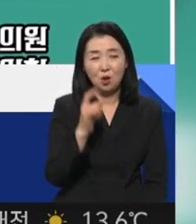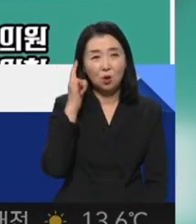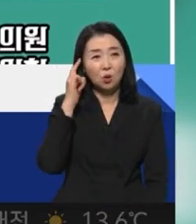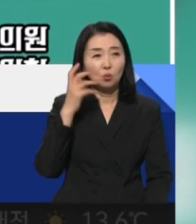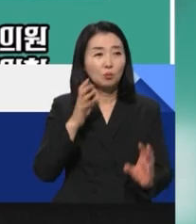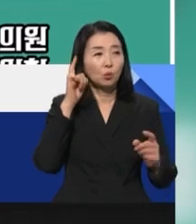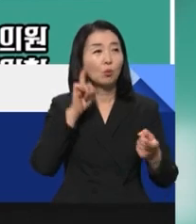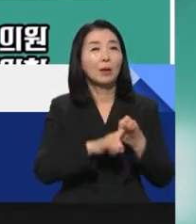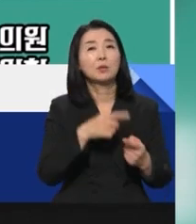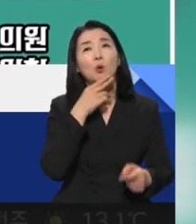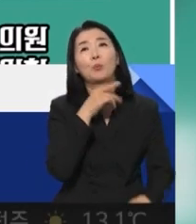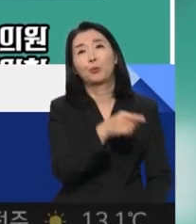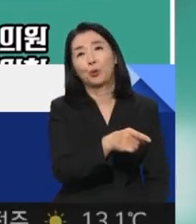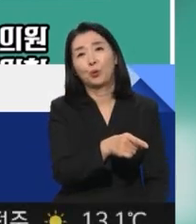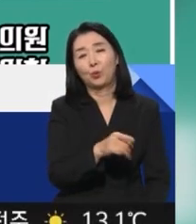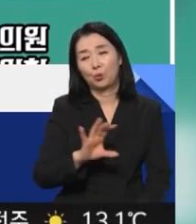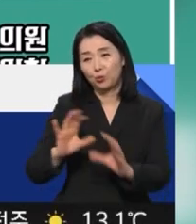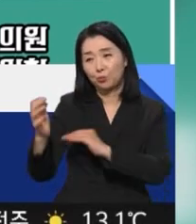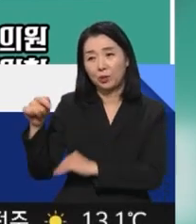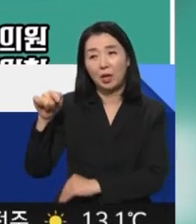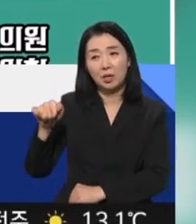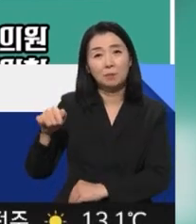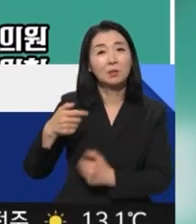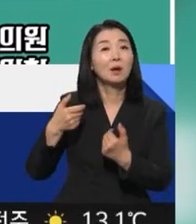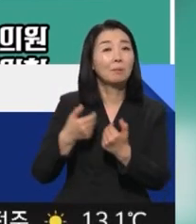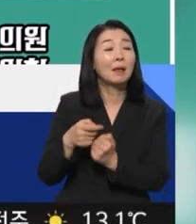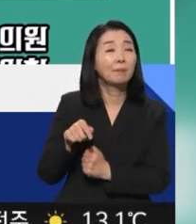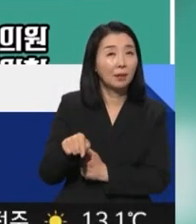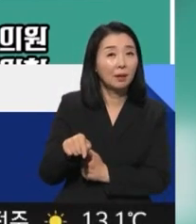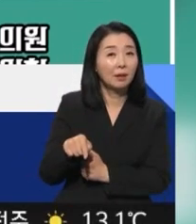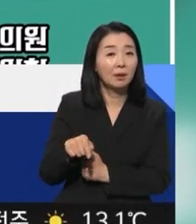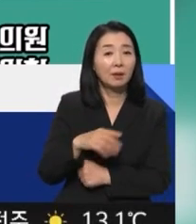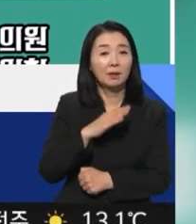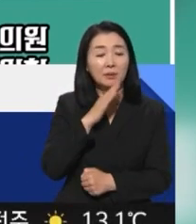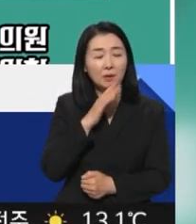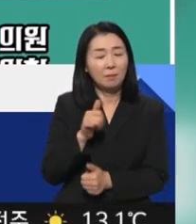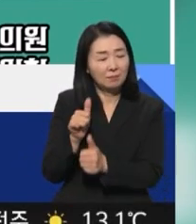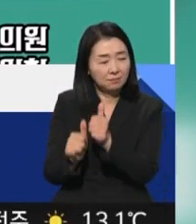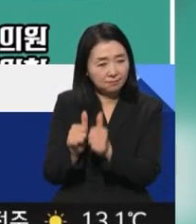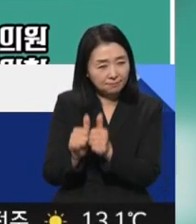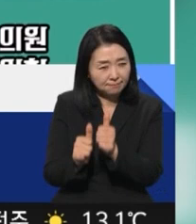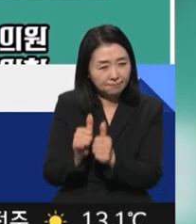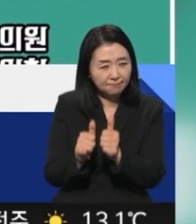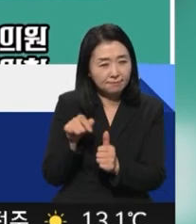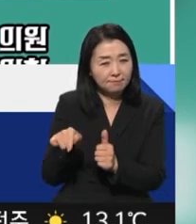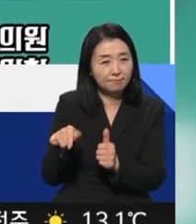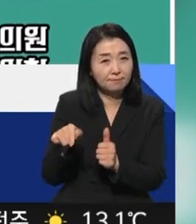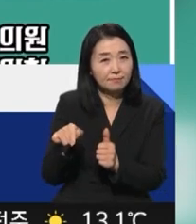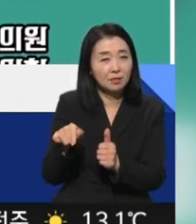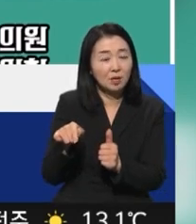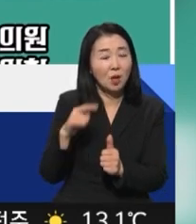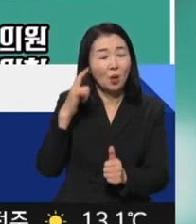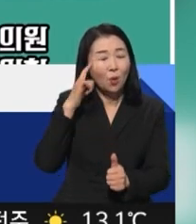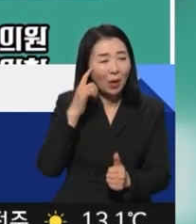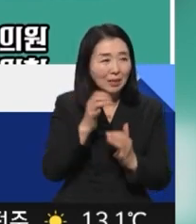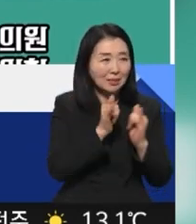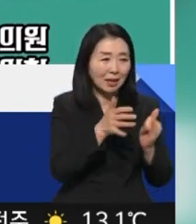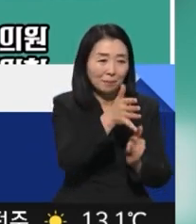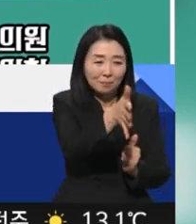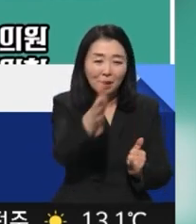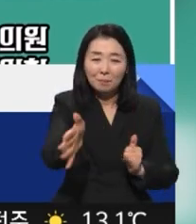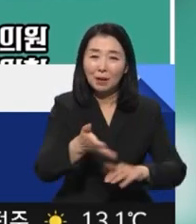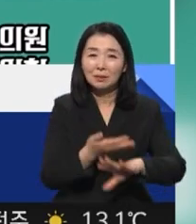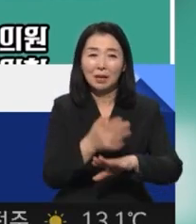두지 않았습니다. 그런데 우리 당은 그것과는 반대로 정말 치열하게 어느 정도 노선도 다르고